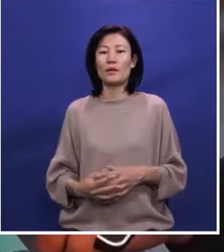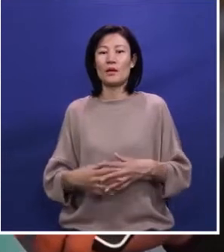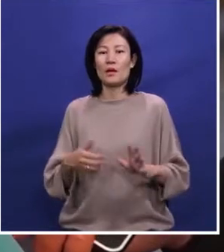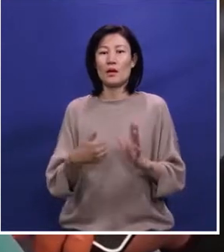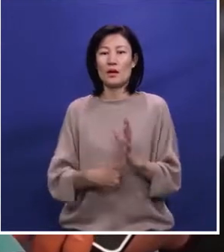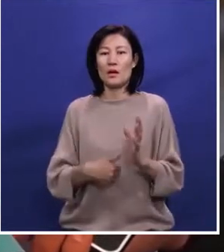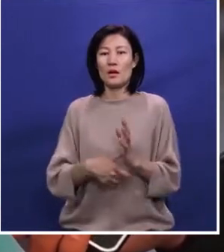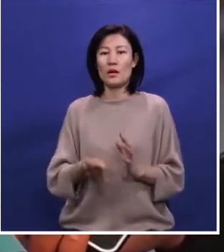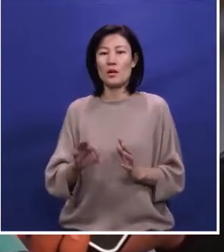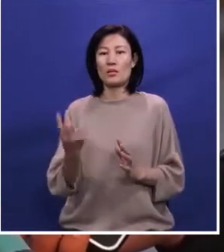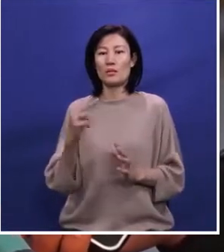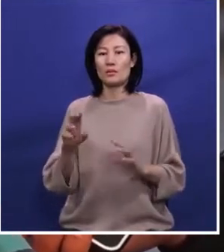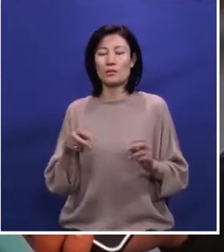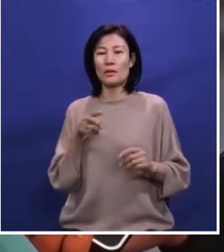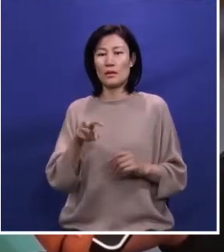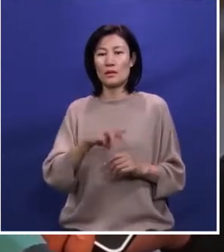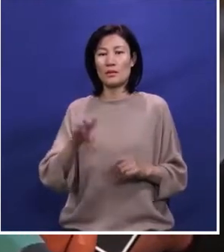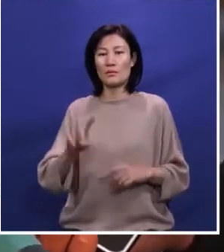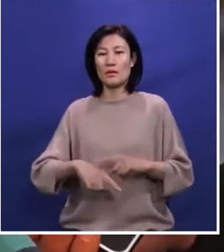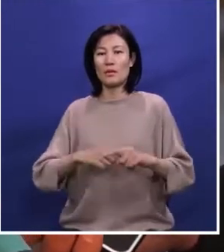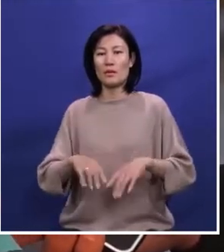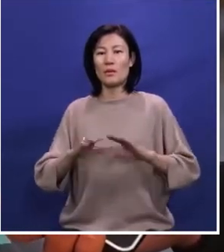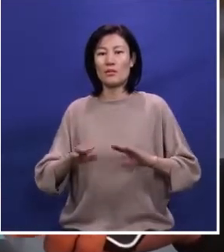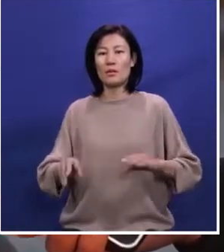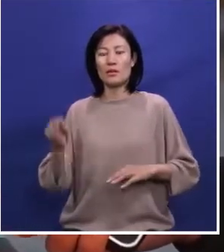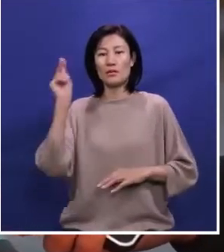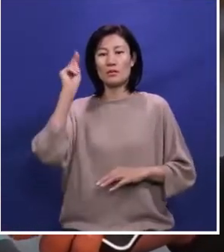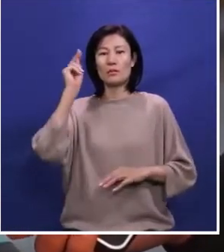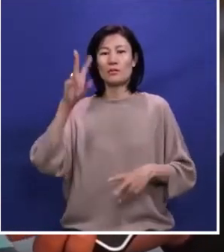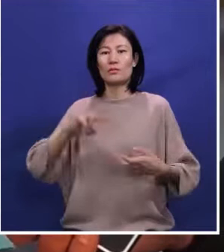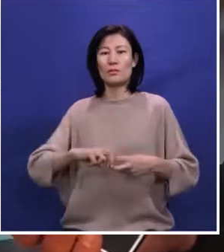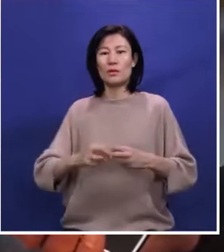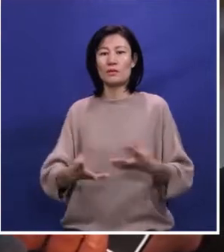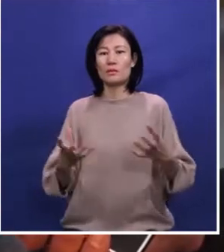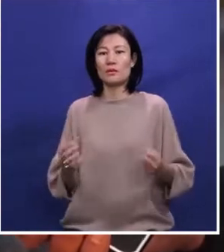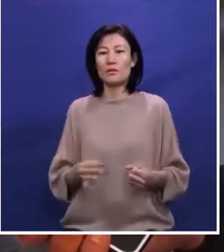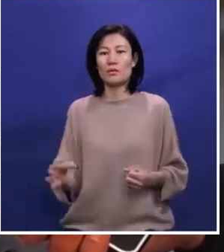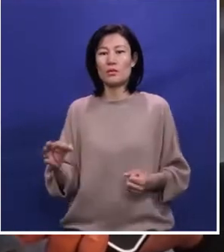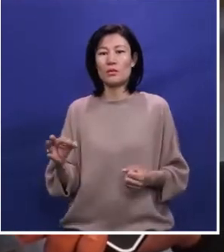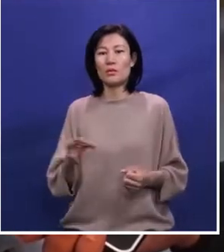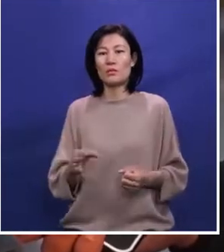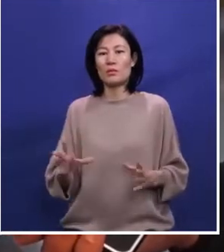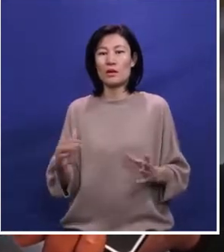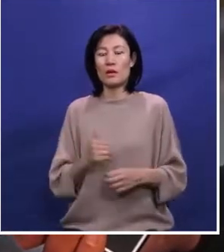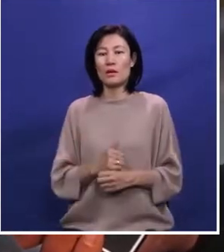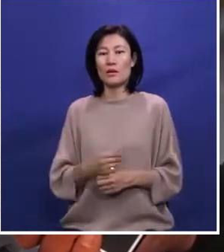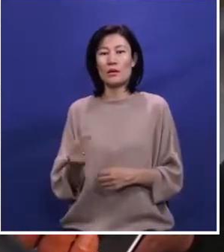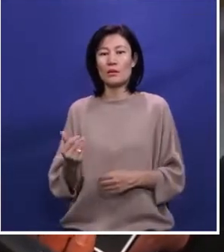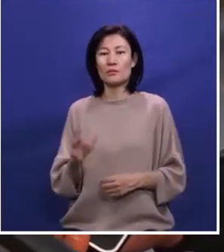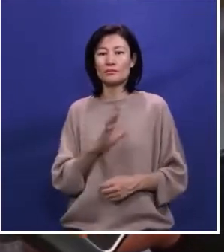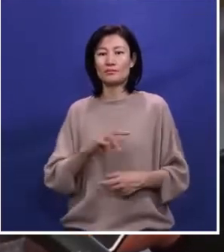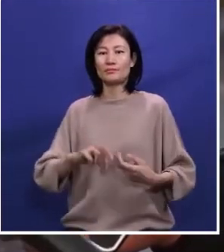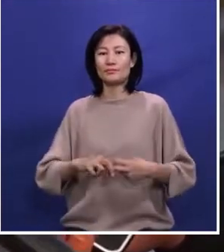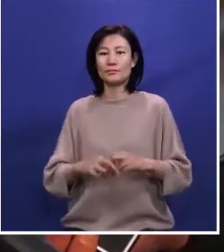600 орындық мектепте 2000-нан аса балалар оқитын. Осы мәселен қолға алып, облыс әкімінің қолдауымен осыған қаражат бөлініп,